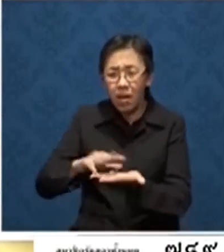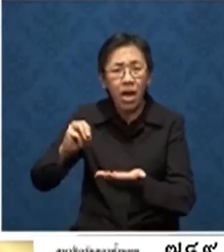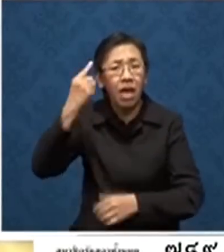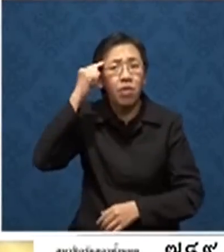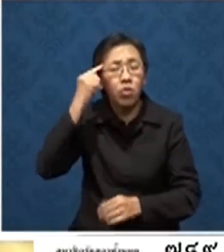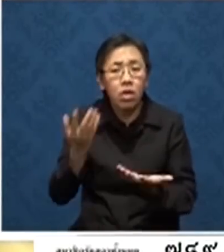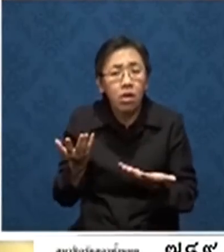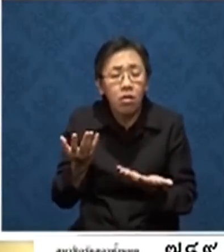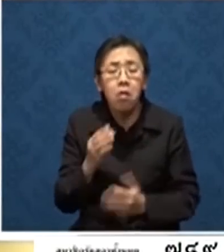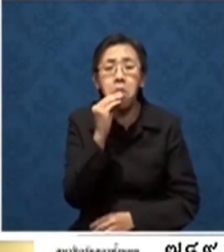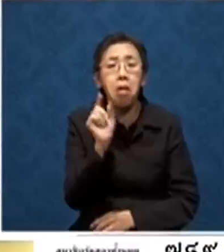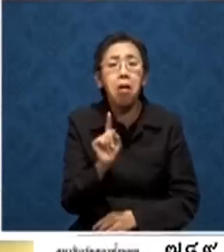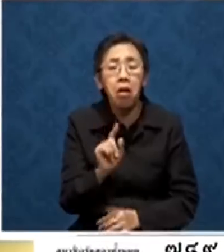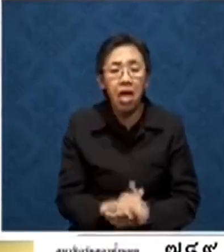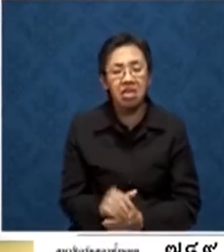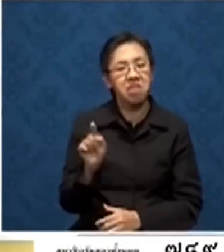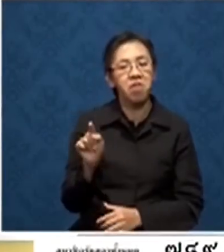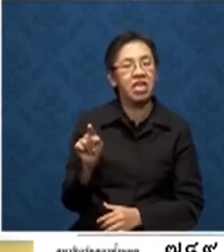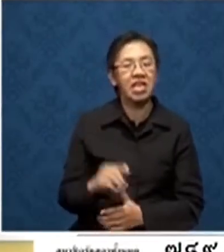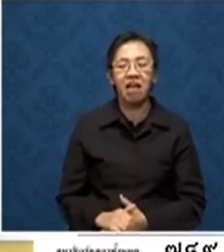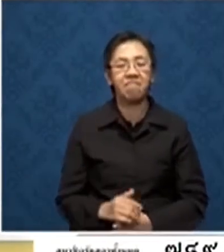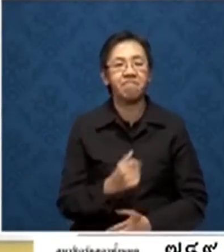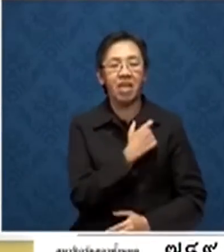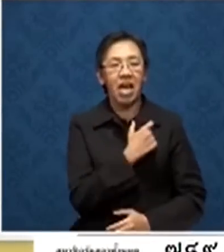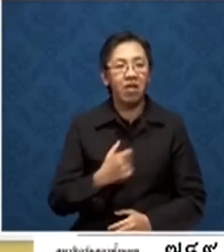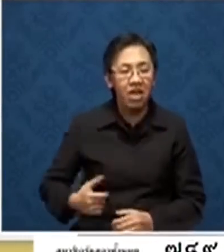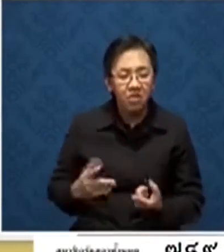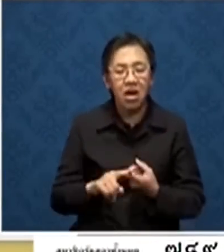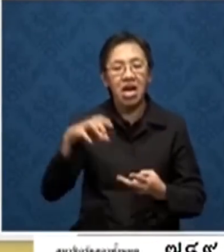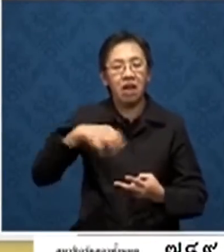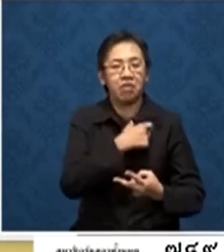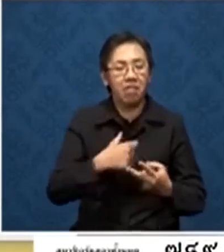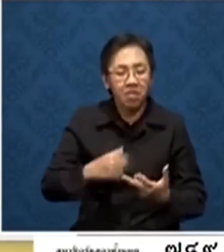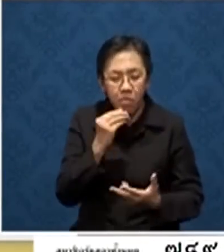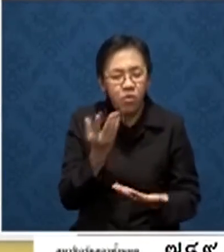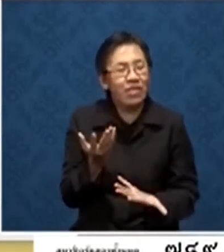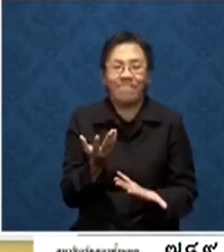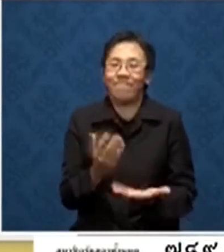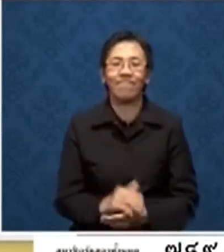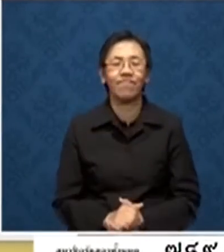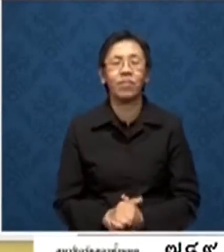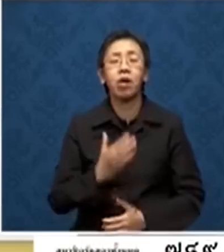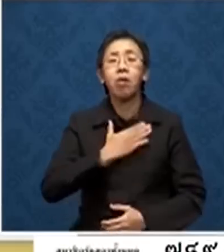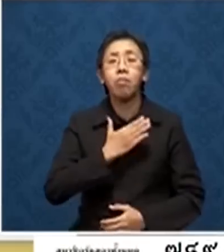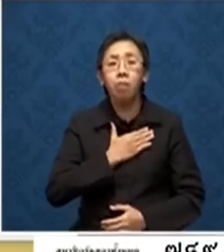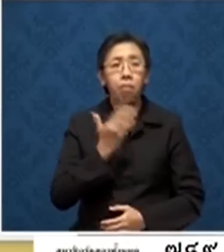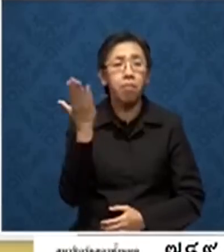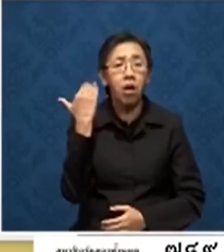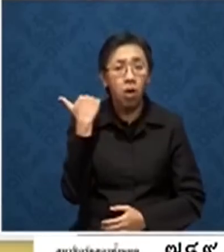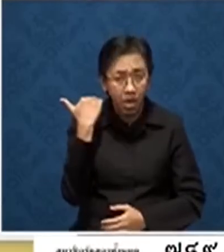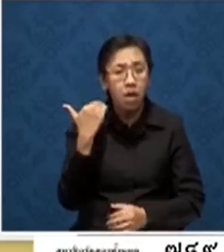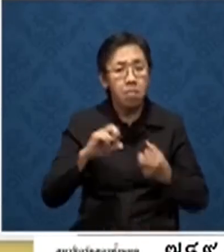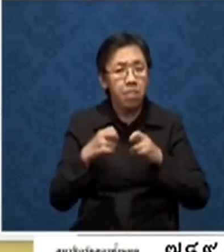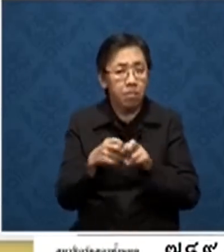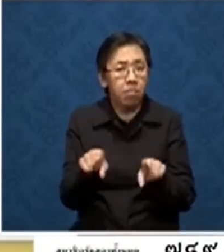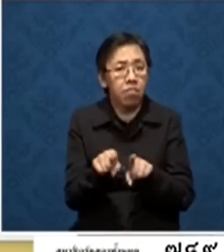อะไรเลยแล้วท่านก็อ้างว่าพวกนี้เอาในหลวงมาเอาสถาบันมาอ้างผมก็เคยโดนแบบที่ท่านโดน